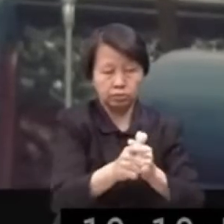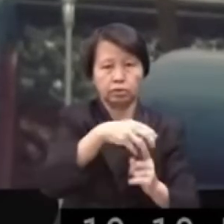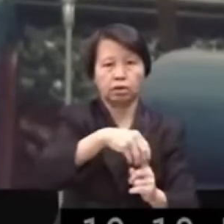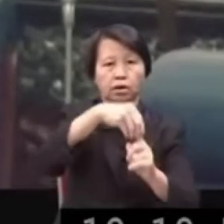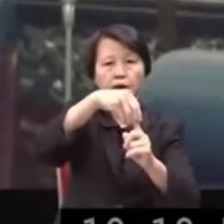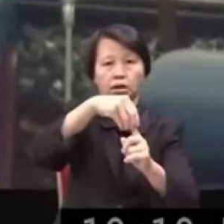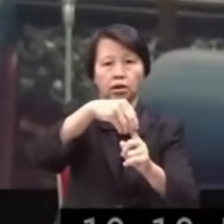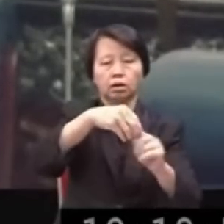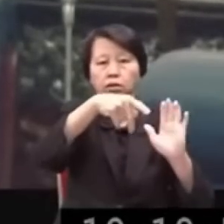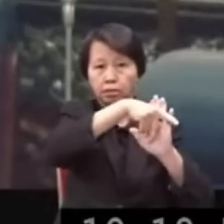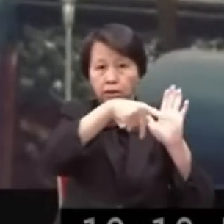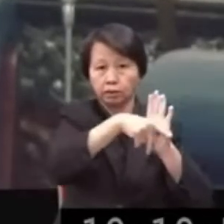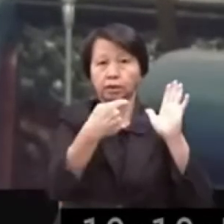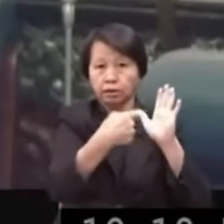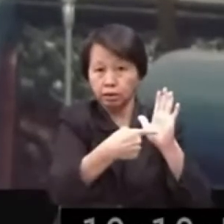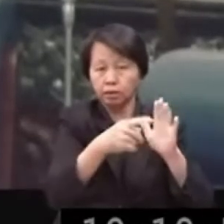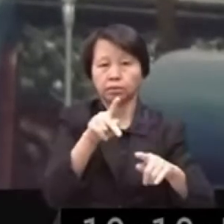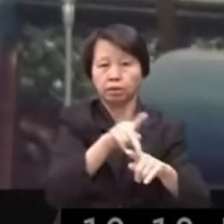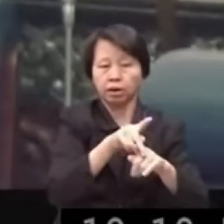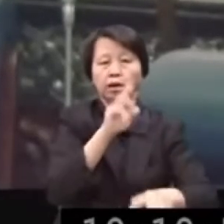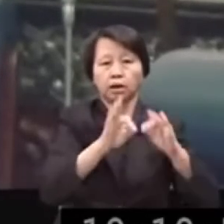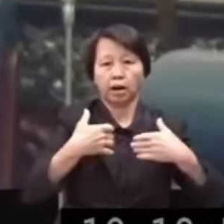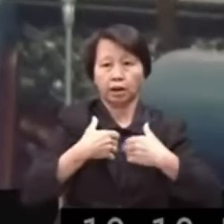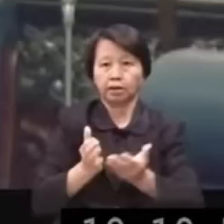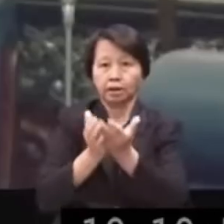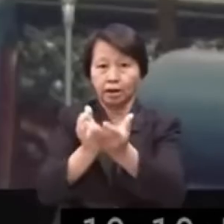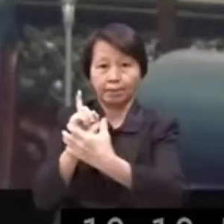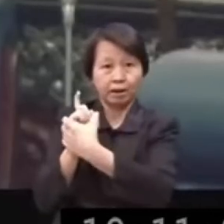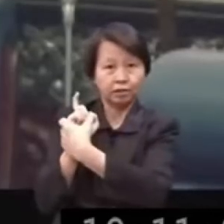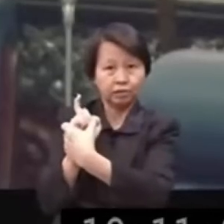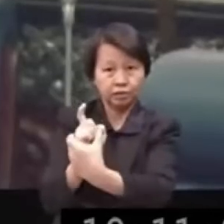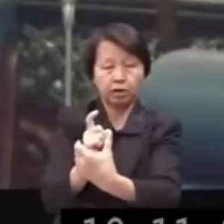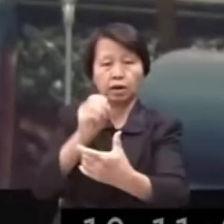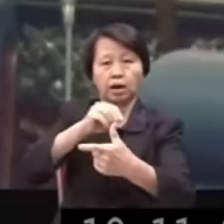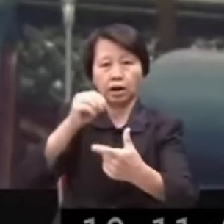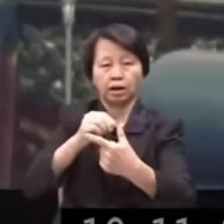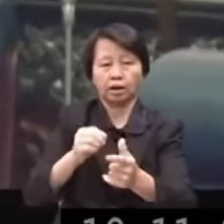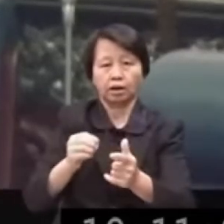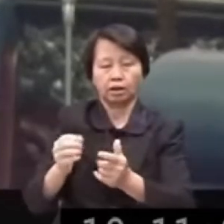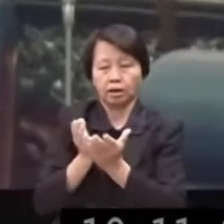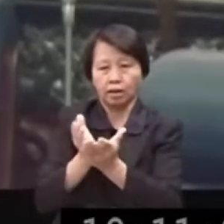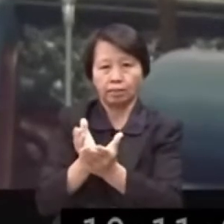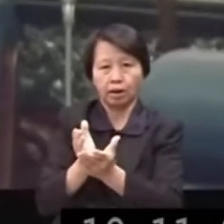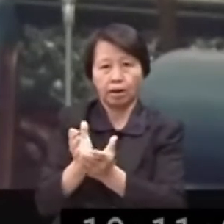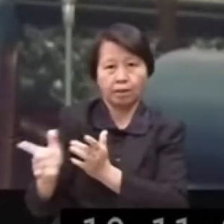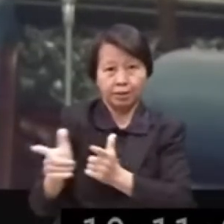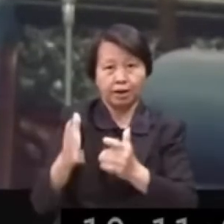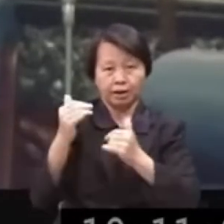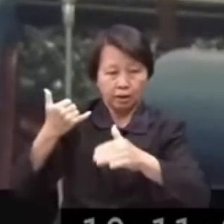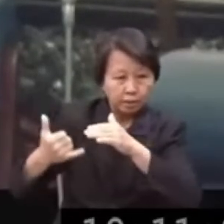khas peraturan ini juga terpakai sekiranya ada kapal selam ataupun kapal perang yang ingin